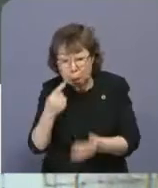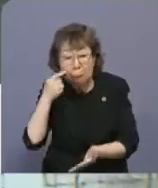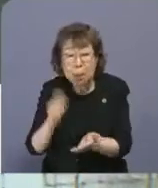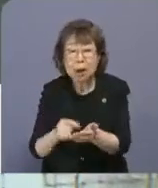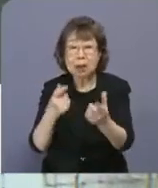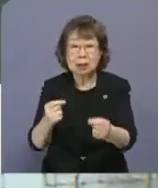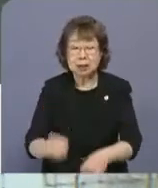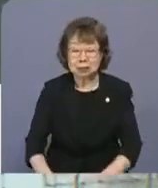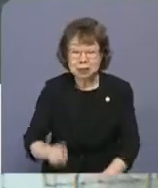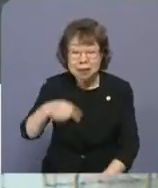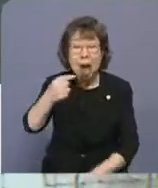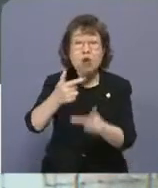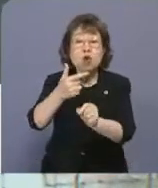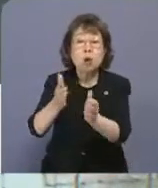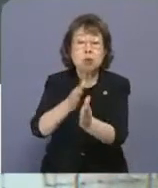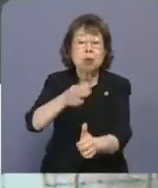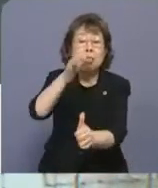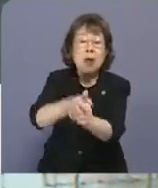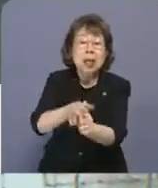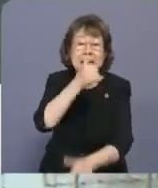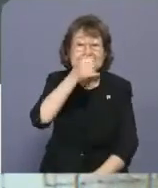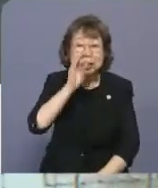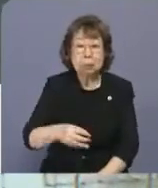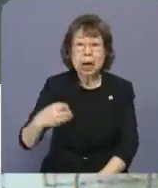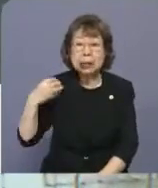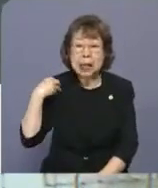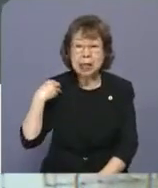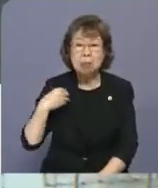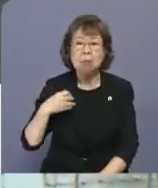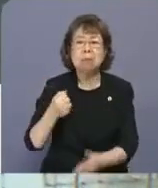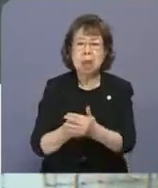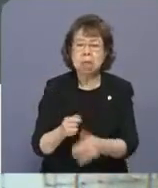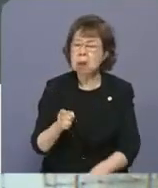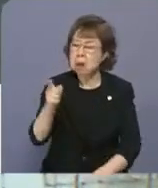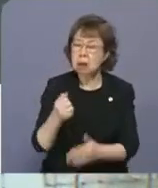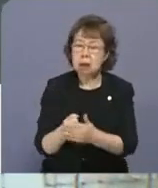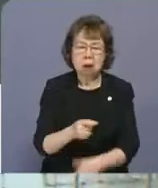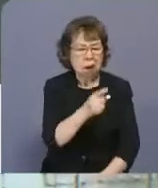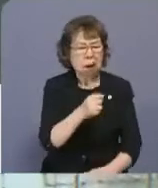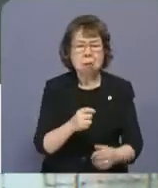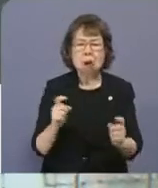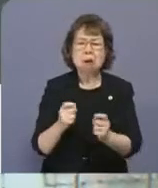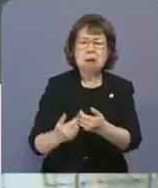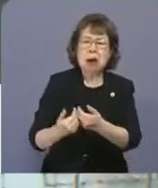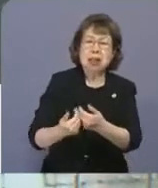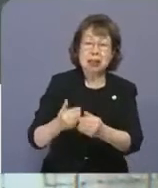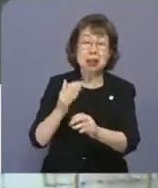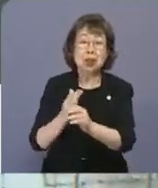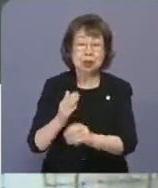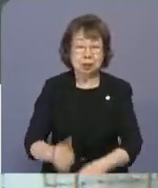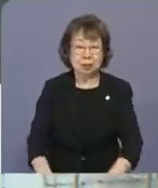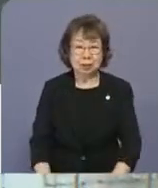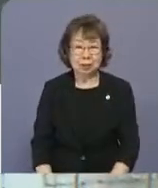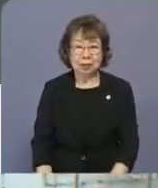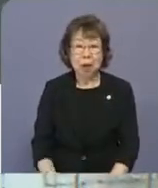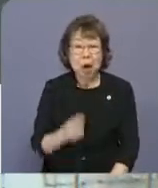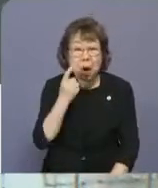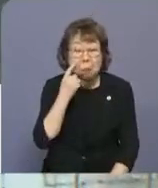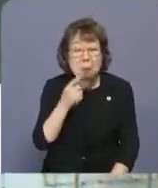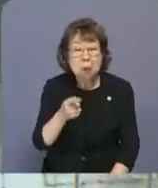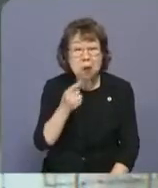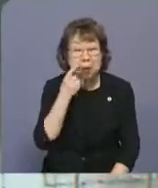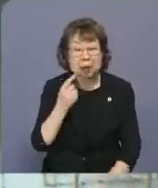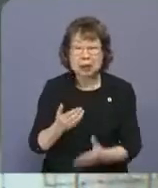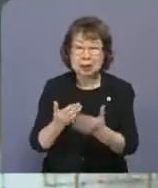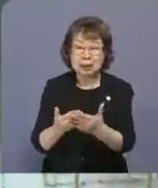당장 다음 달부터 위탁 운영이 시작되지만 관리 책임을 두고도 이제 지자체와 부산시 사이의 갈등도 계속되고 있습니다. 이 취재 기자와 함께 자세한